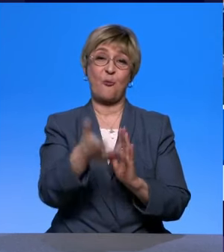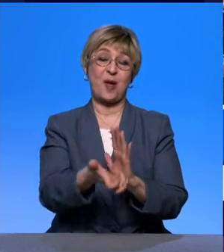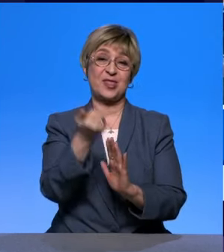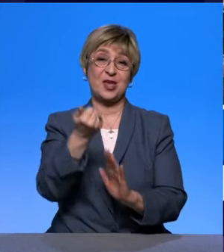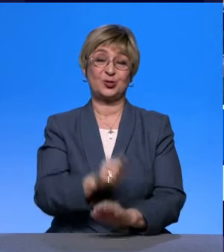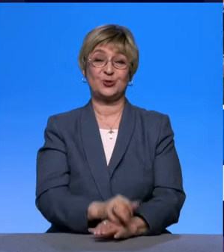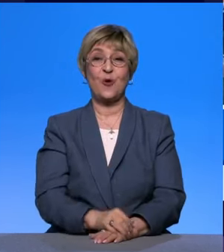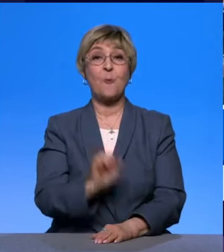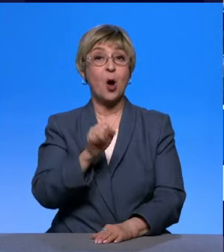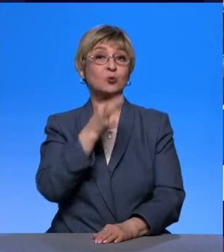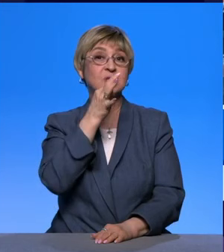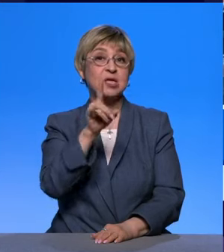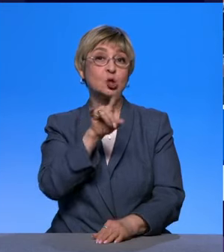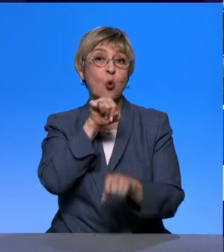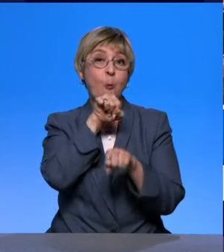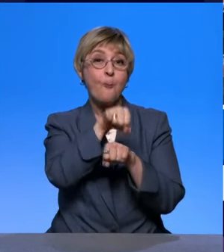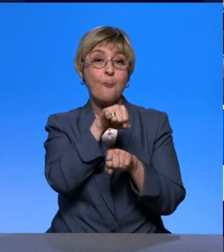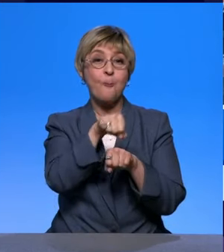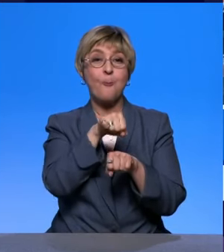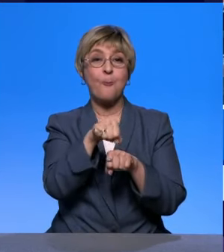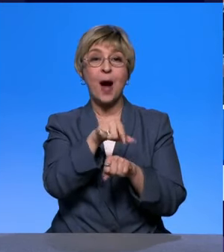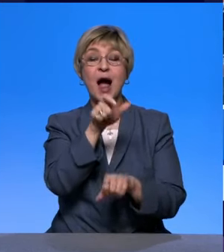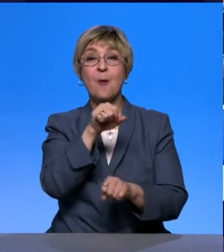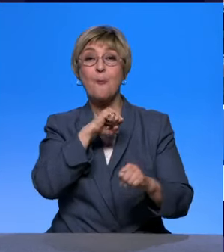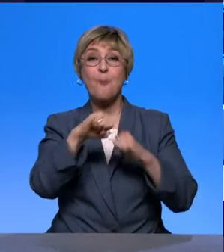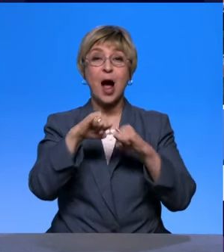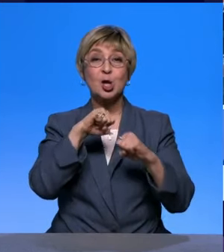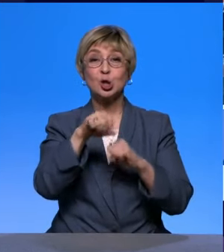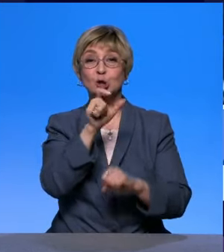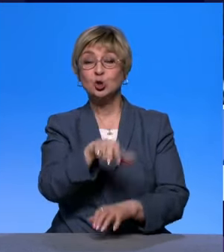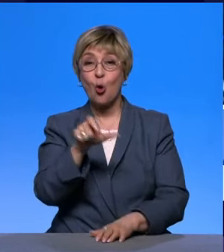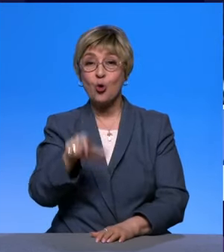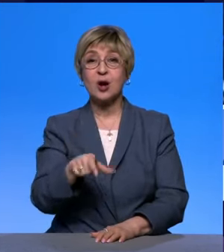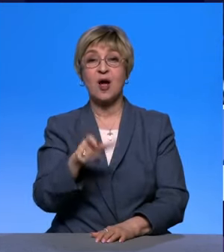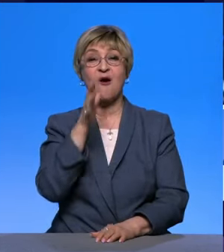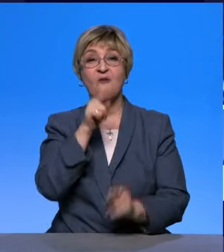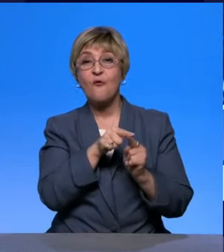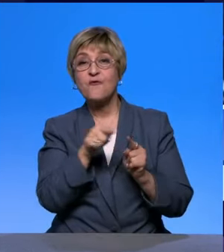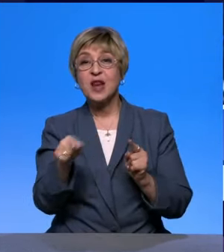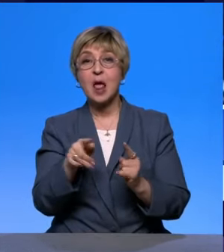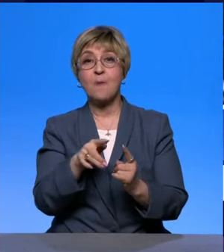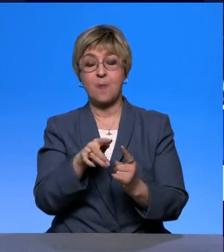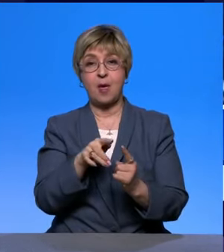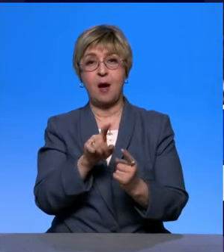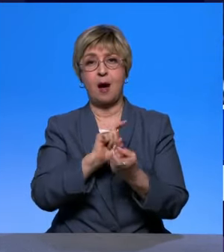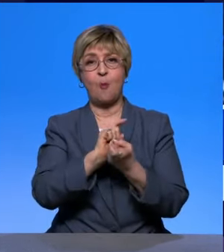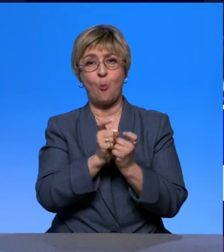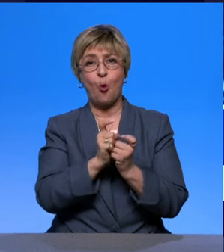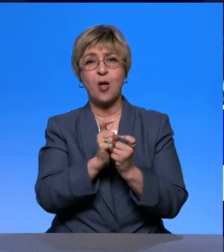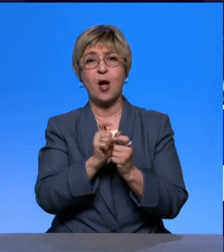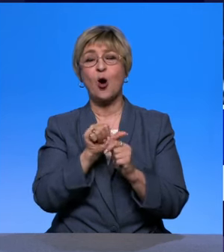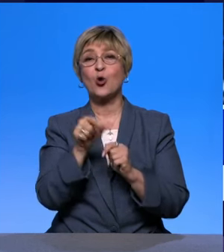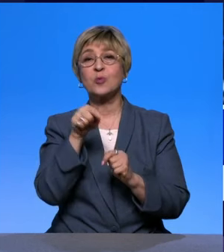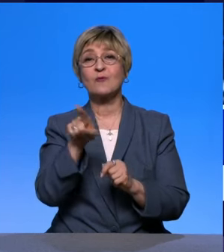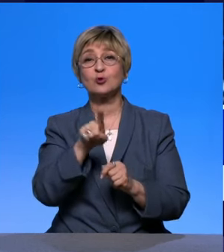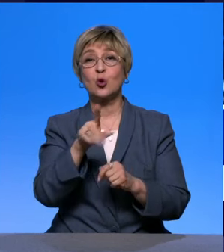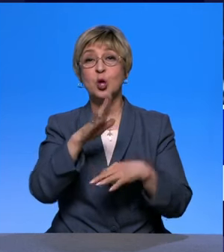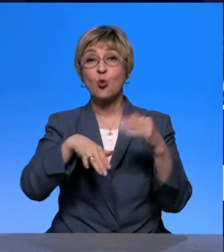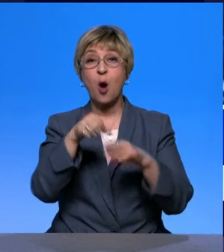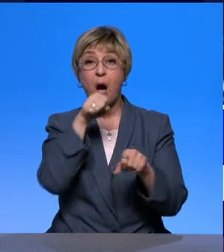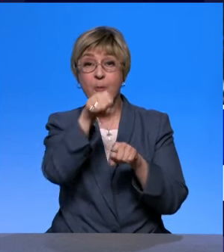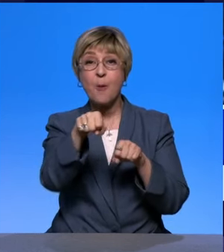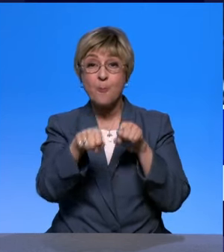в принципе, могу сказать, что боксеры тоже, они во время боя, они кроме того, что они машут руками, да, скажем